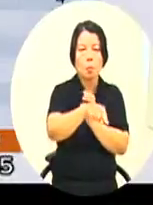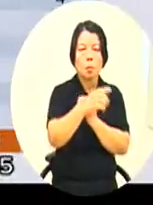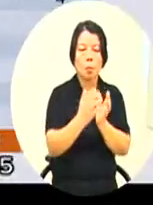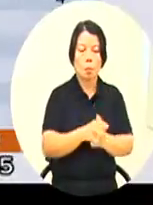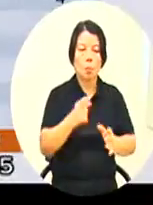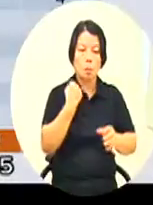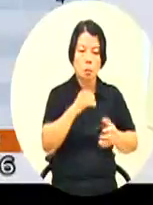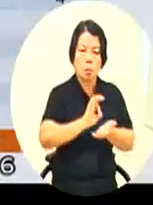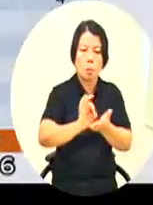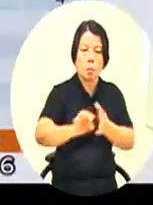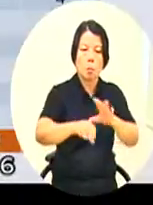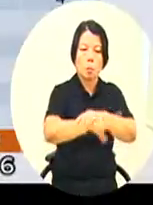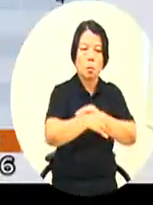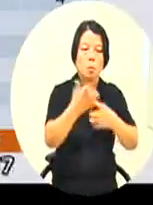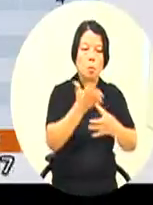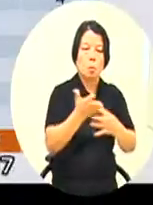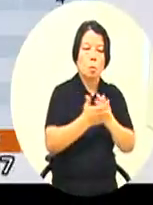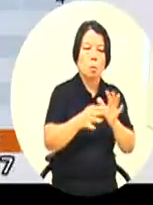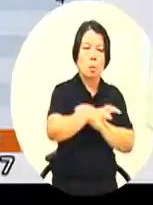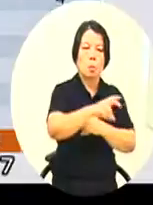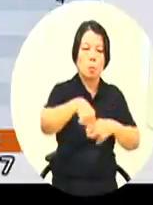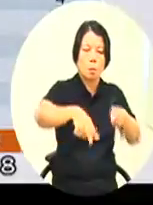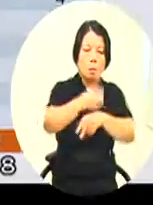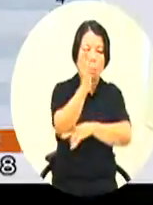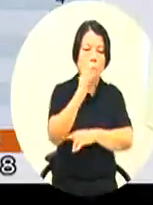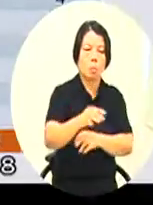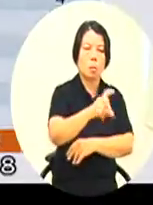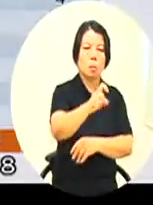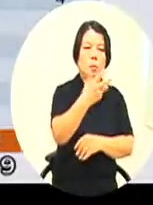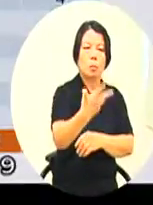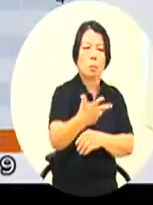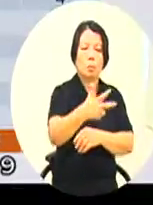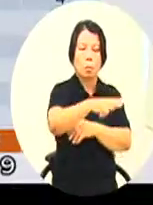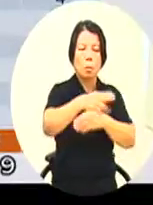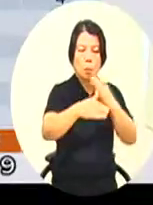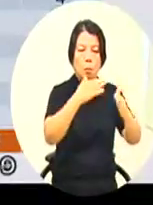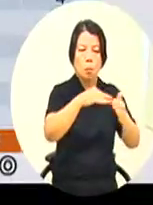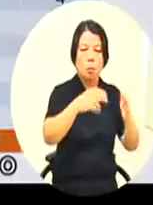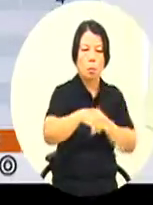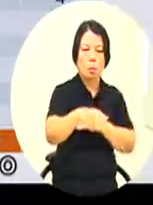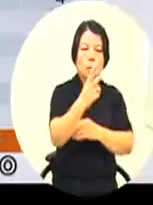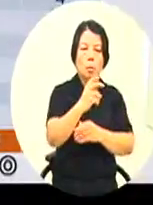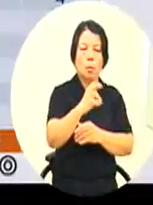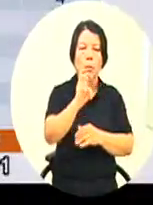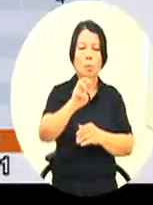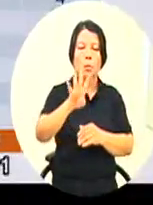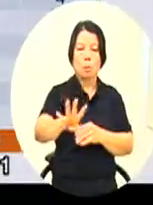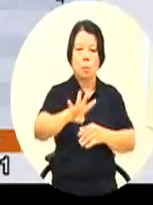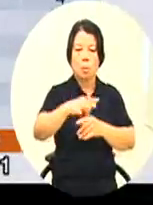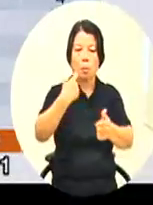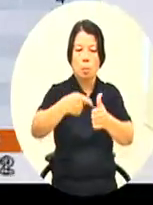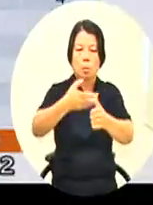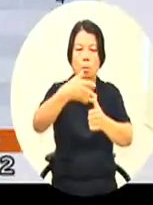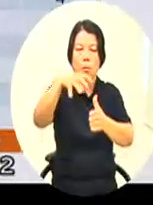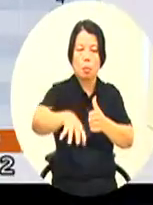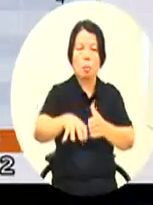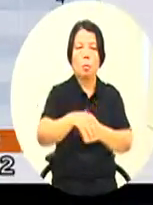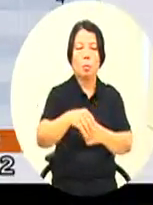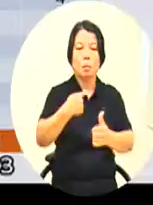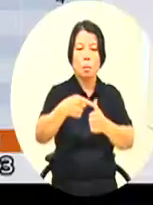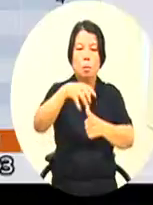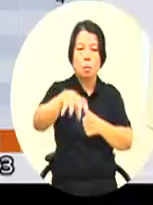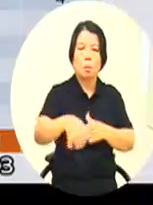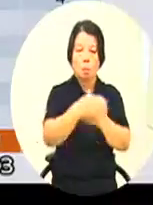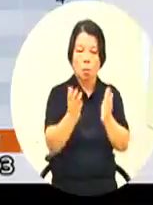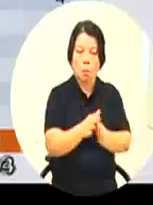间呢大概有17个行政区，37间学校，有234间的教室，这是剔除了那些有